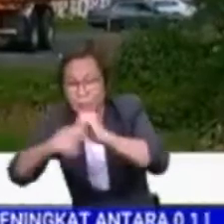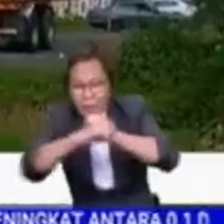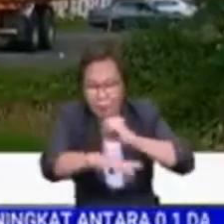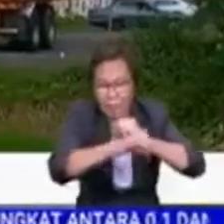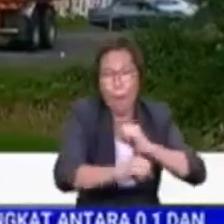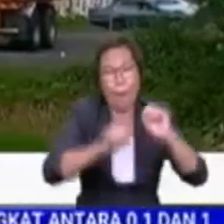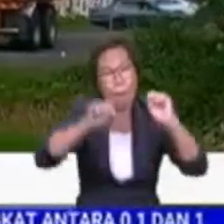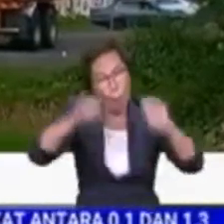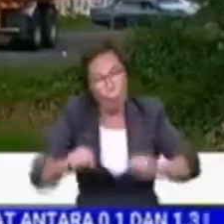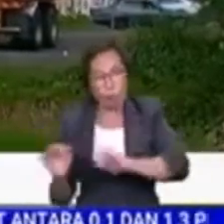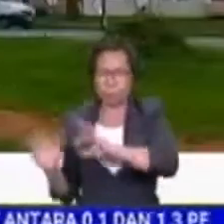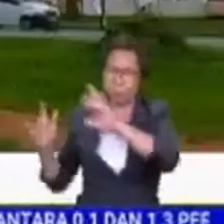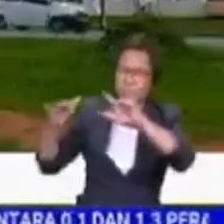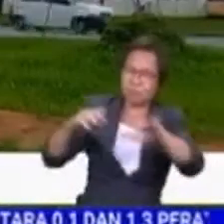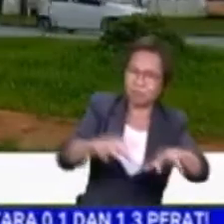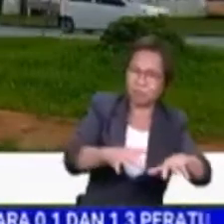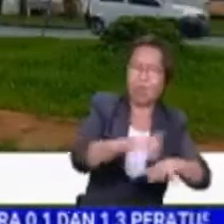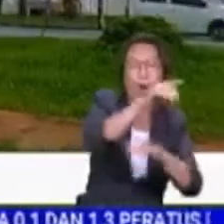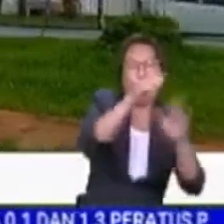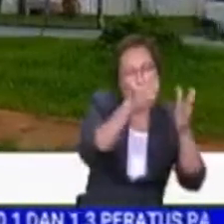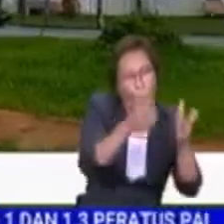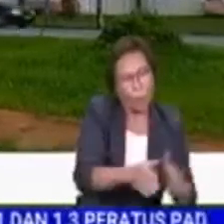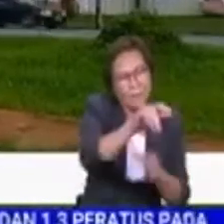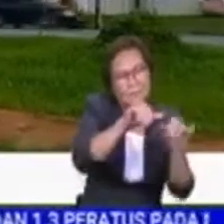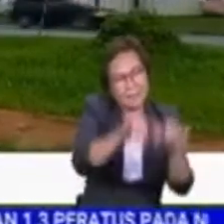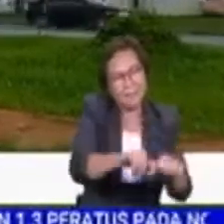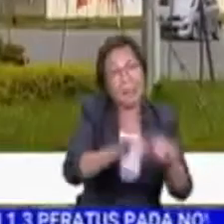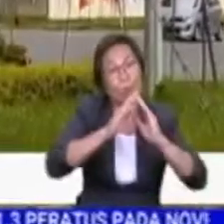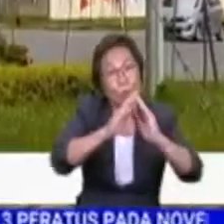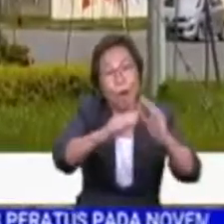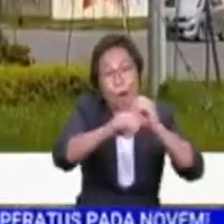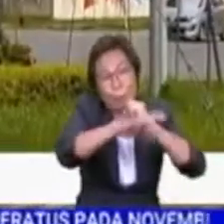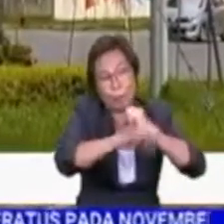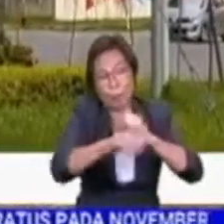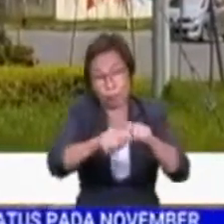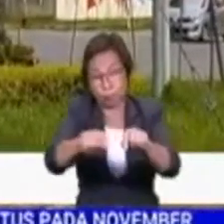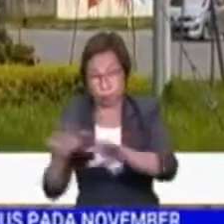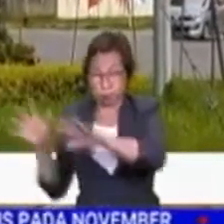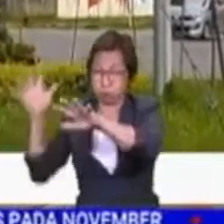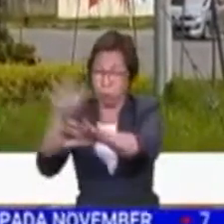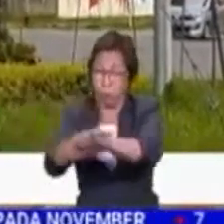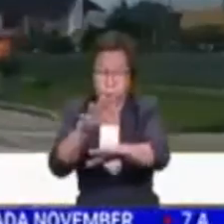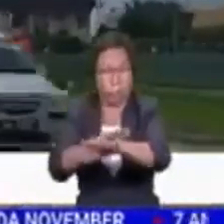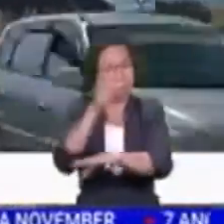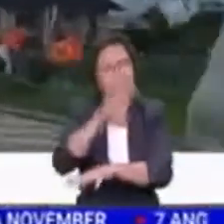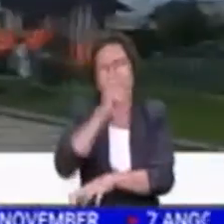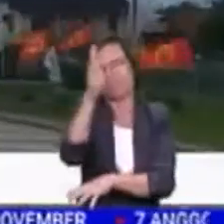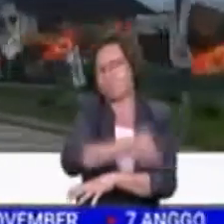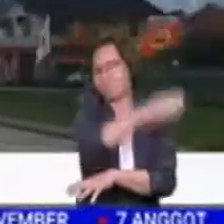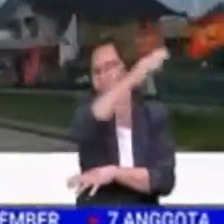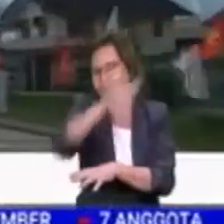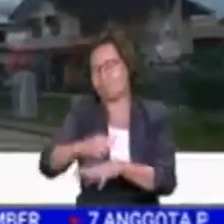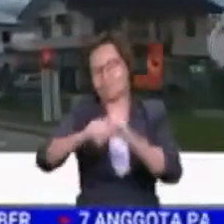kempen hanya boleh dihadiri oleh penghuni rumah panjang. Aktiviti berkempen di lokasi tumpuan ramai adalah dilarang sama